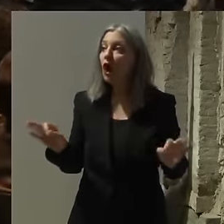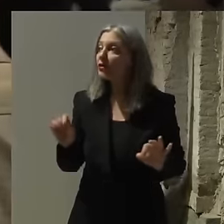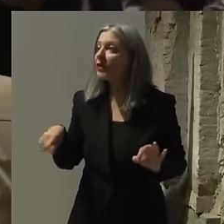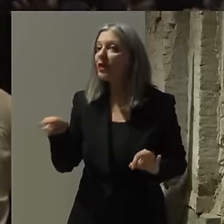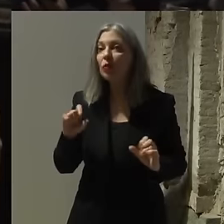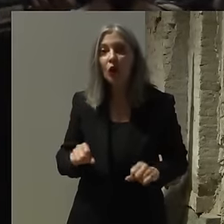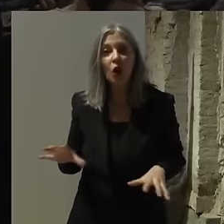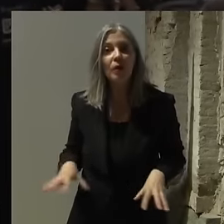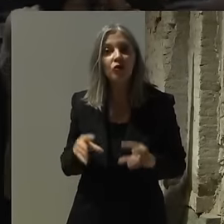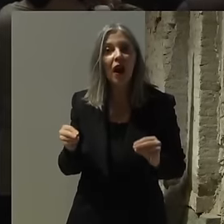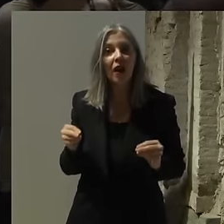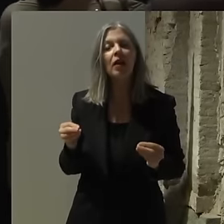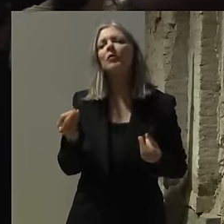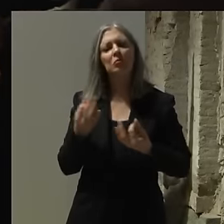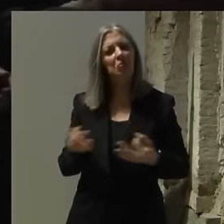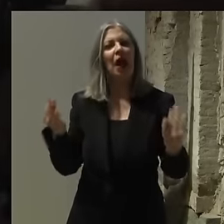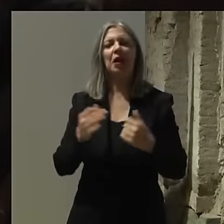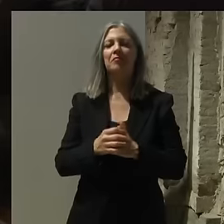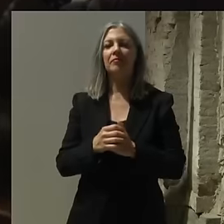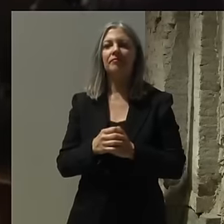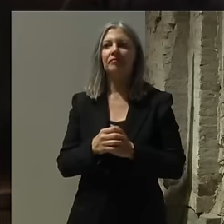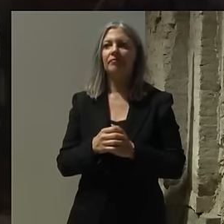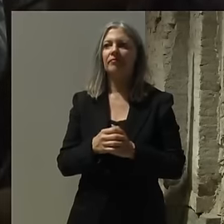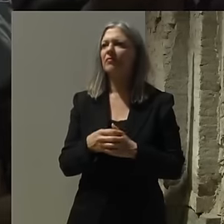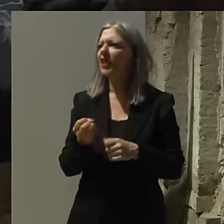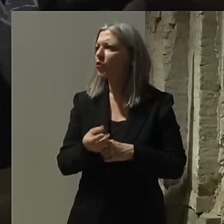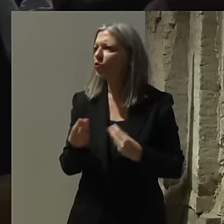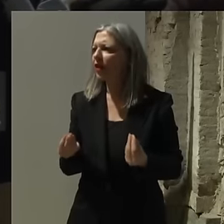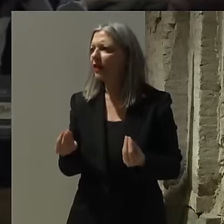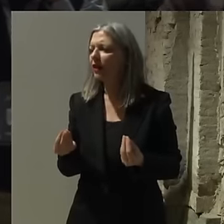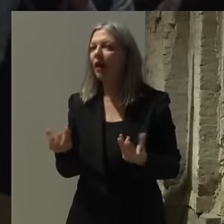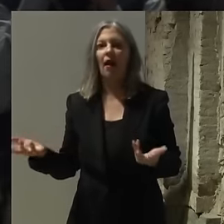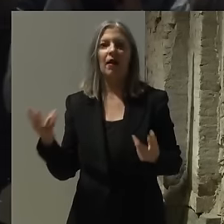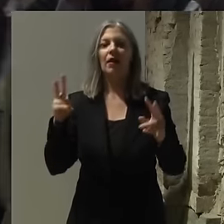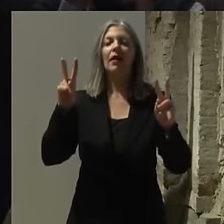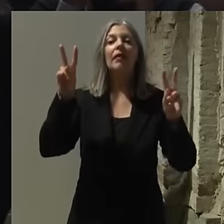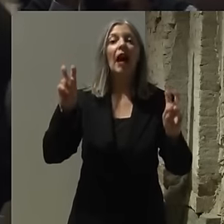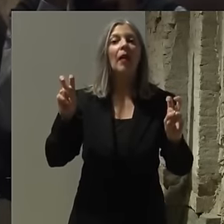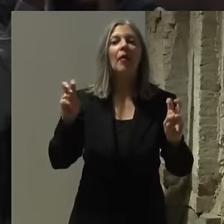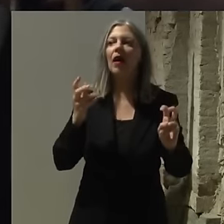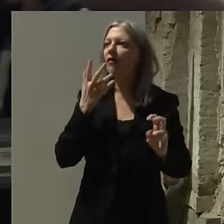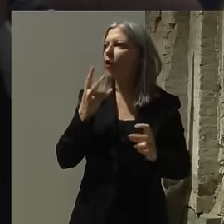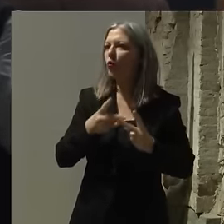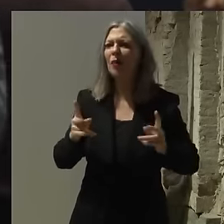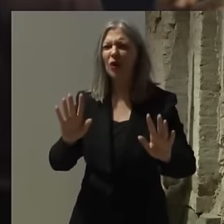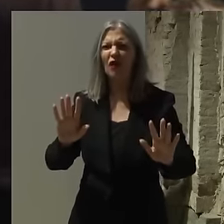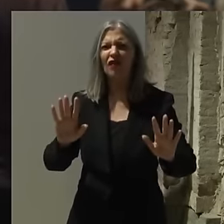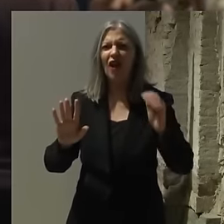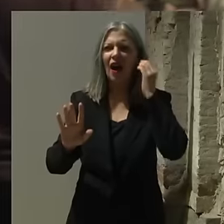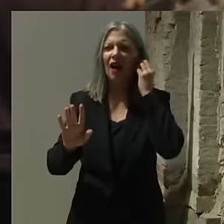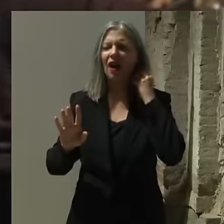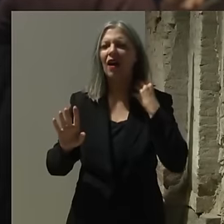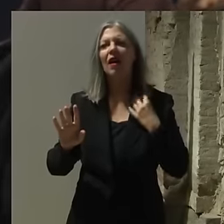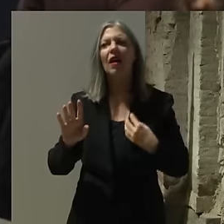Ripartiamo da un... Che è successo? Da un tema... No, prima di tutto voglio fare la prova. Quanti di